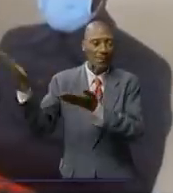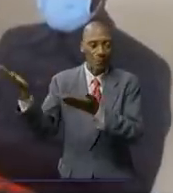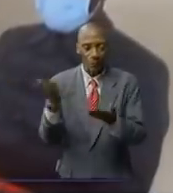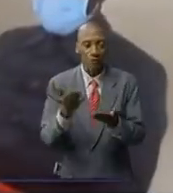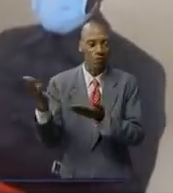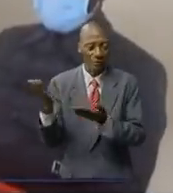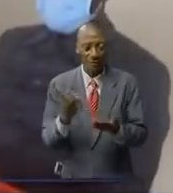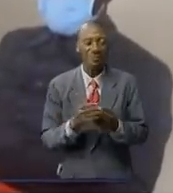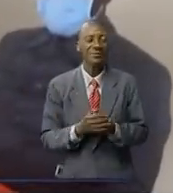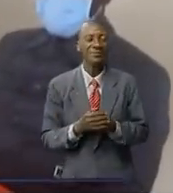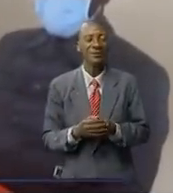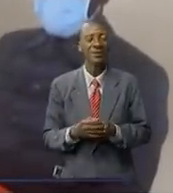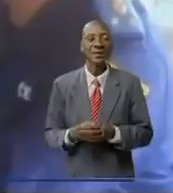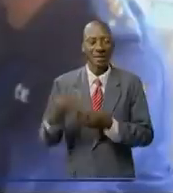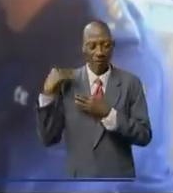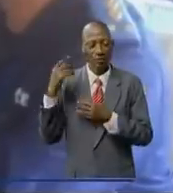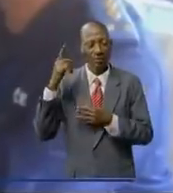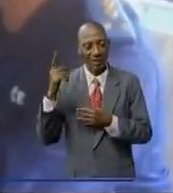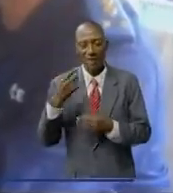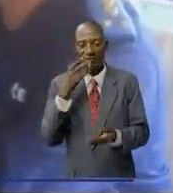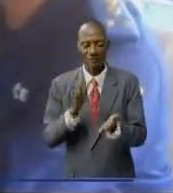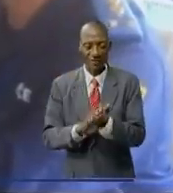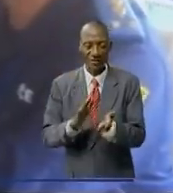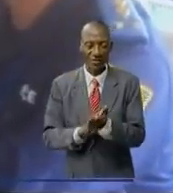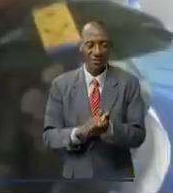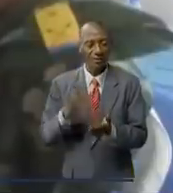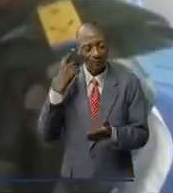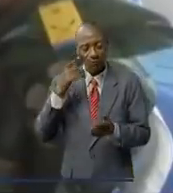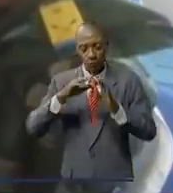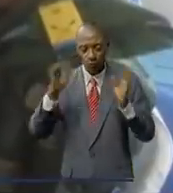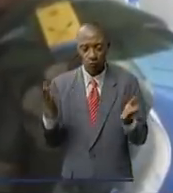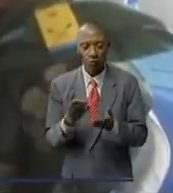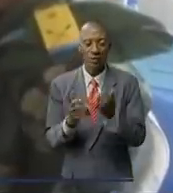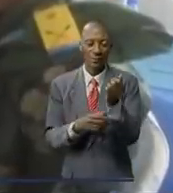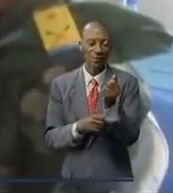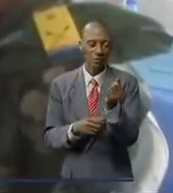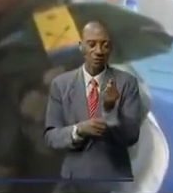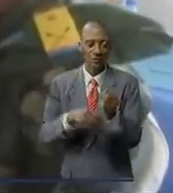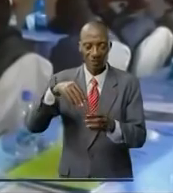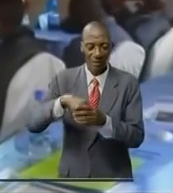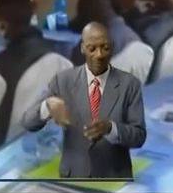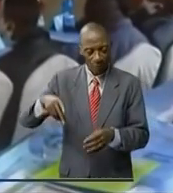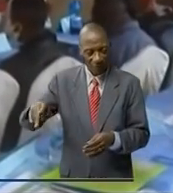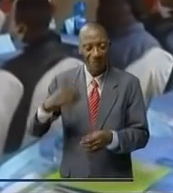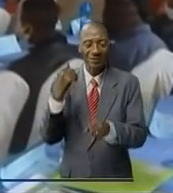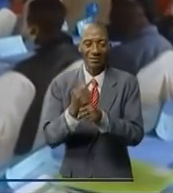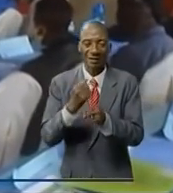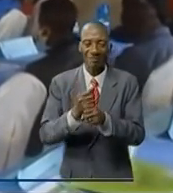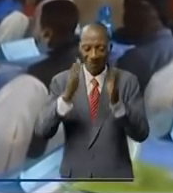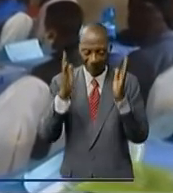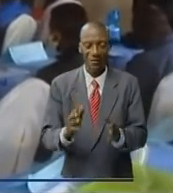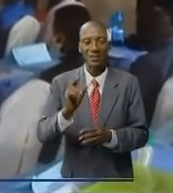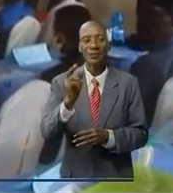des organisateurs, félicite la participation des services publics provinciaux, du secteur des mines, des représentants de certains